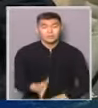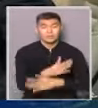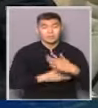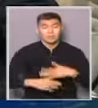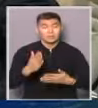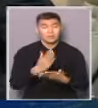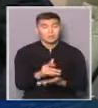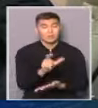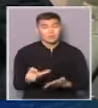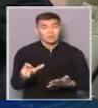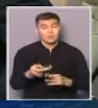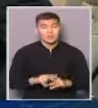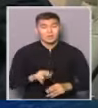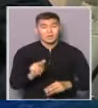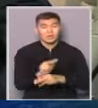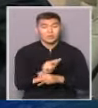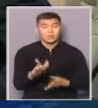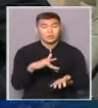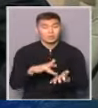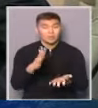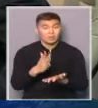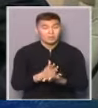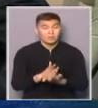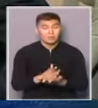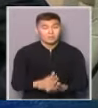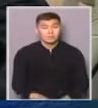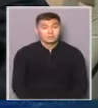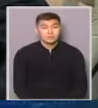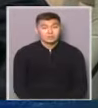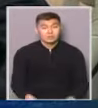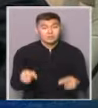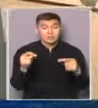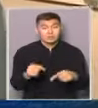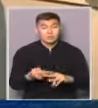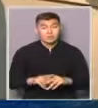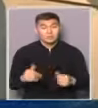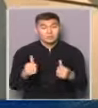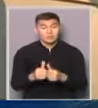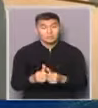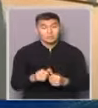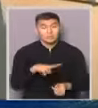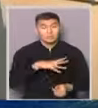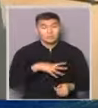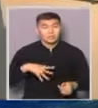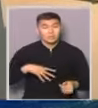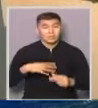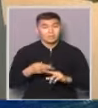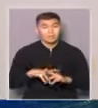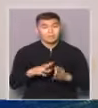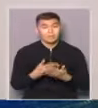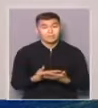бар балалардың емдеу орталығы бар жаңағы. Осының жанынан ардагерлерге де